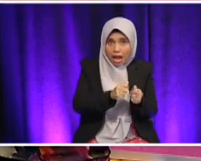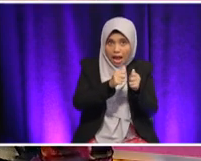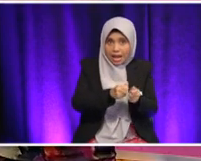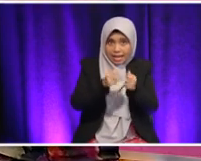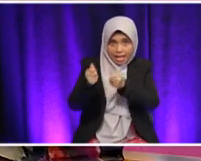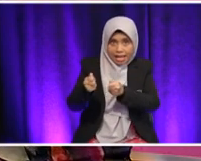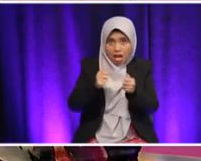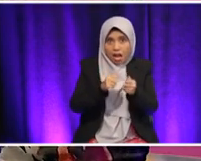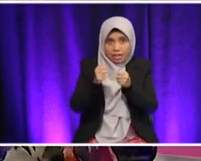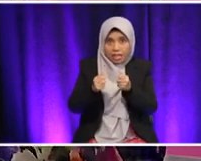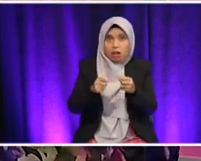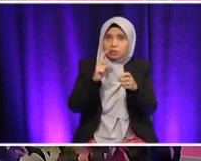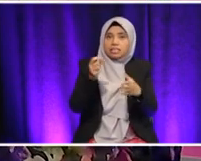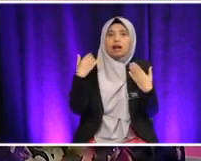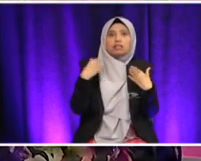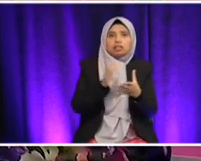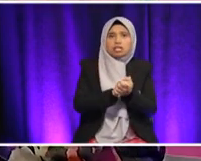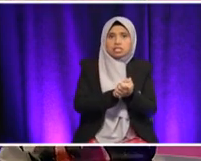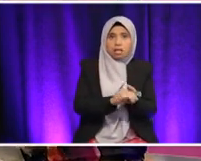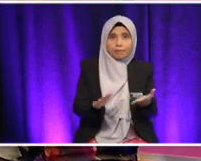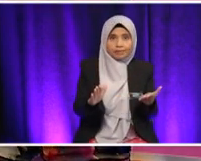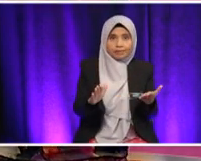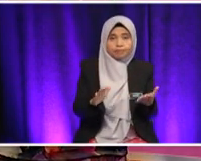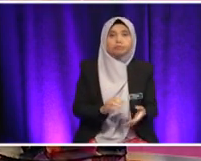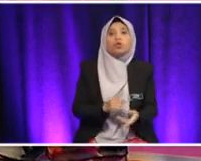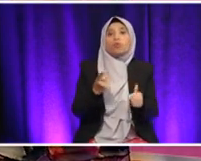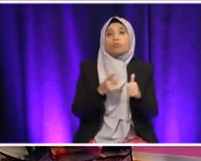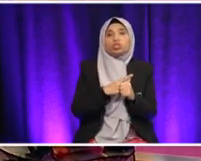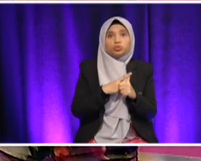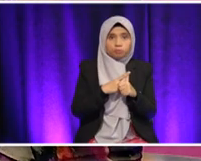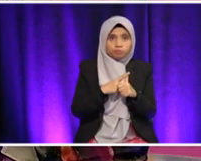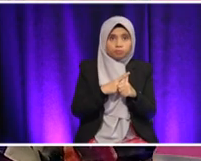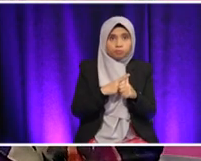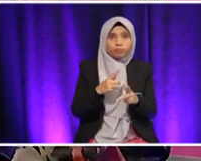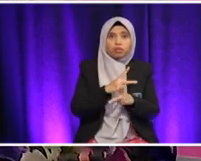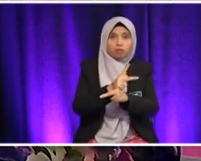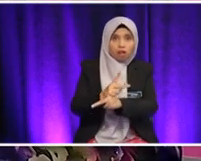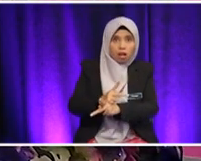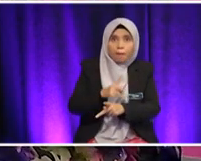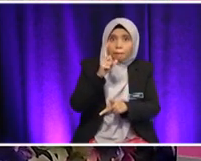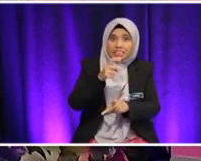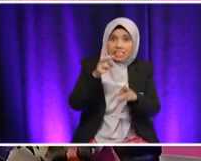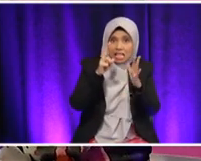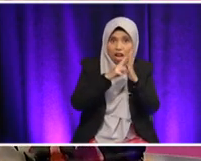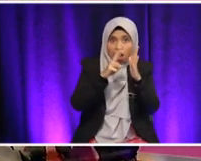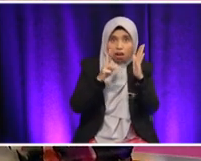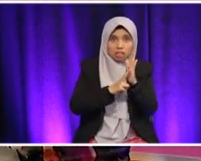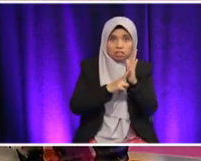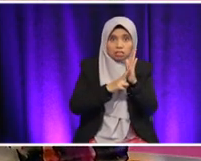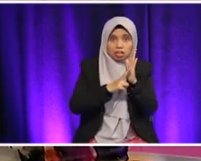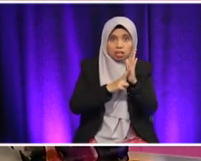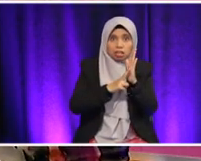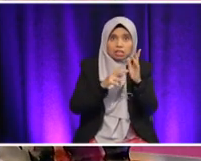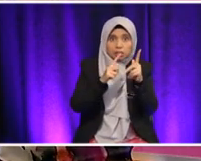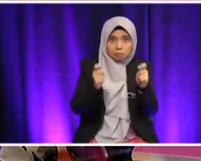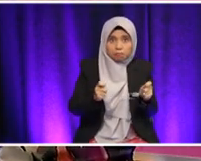aspek keselamatan oke yang pertama penjaga belum merancang tempat warga emas akan dialihkan